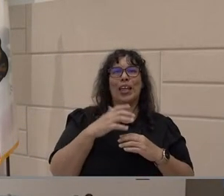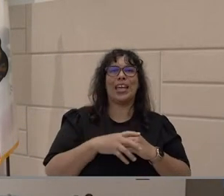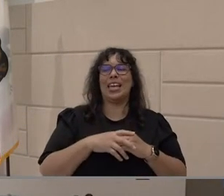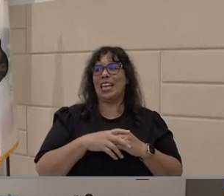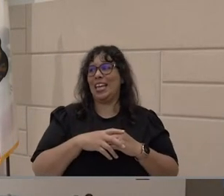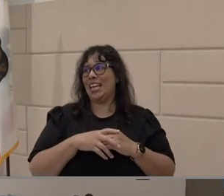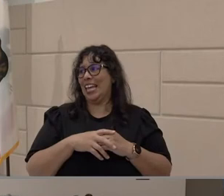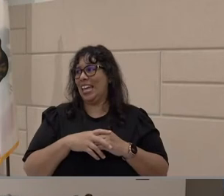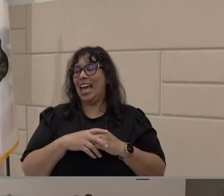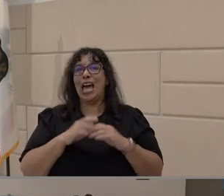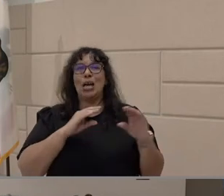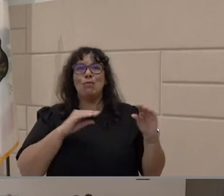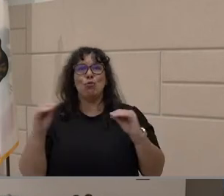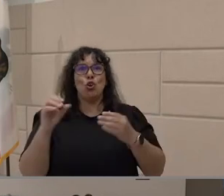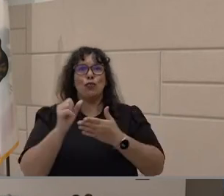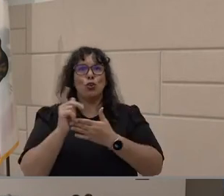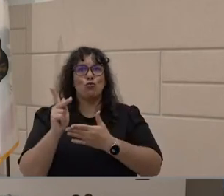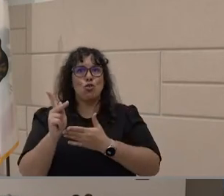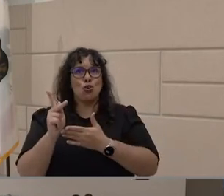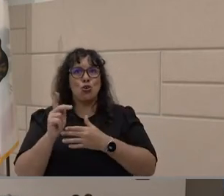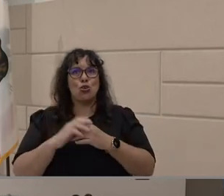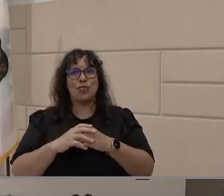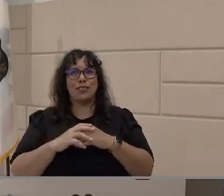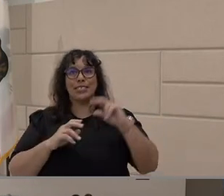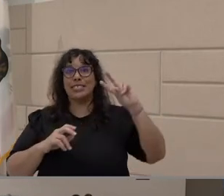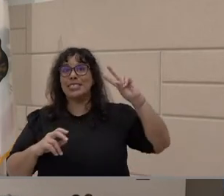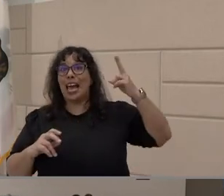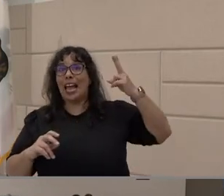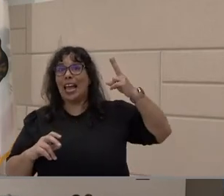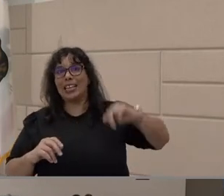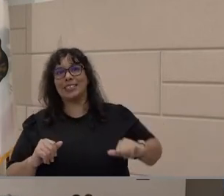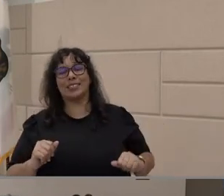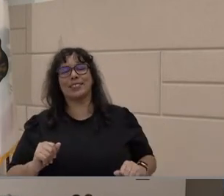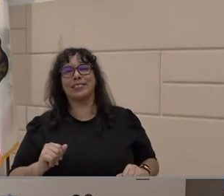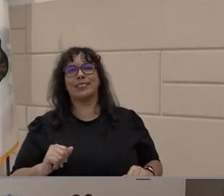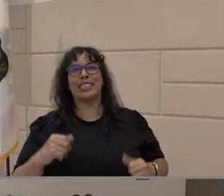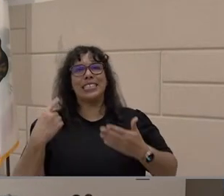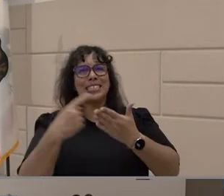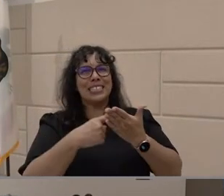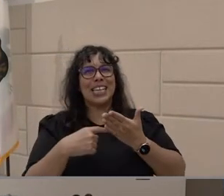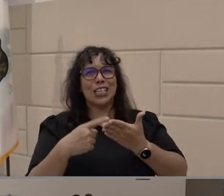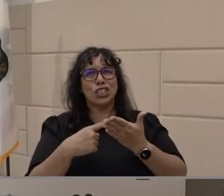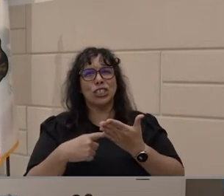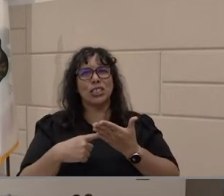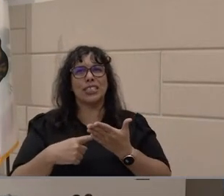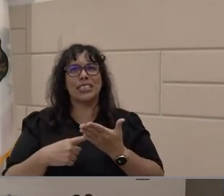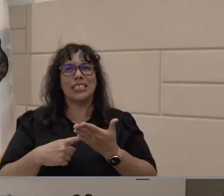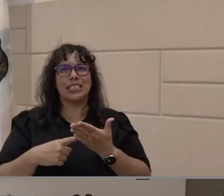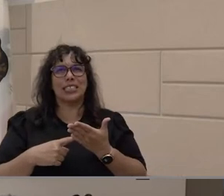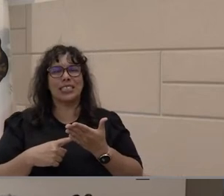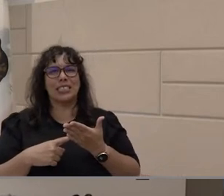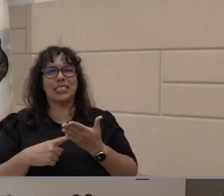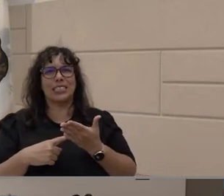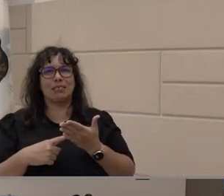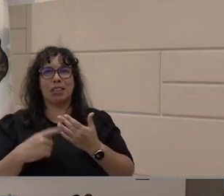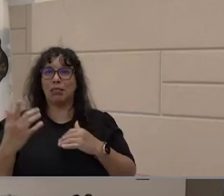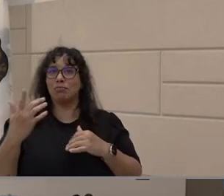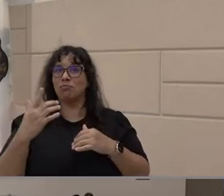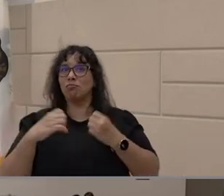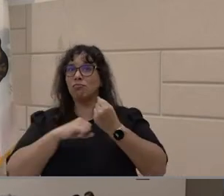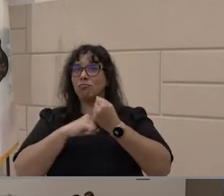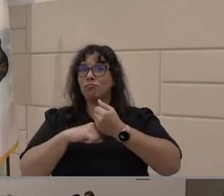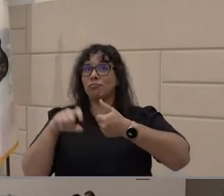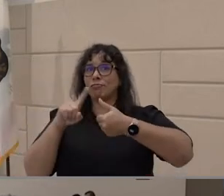គ្រប់គ្រង មានការជជែកអ្វីទេ